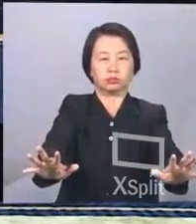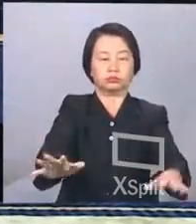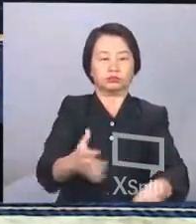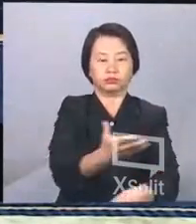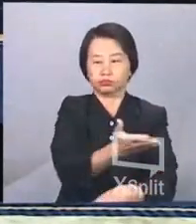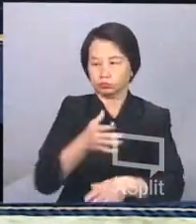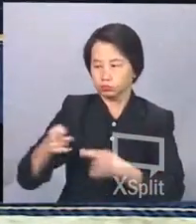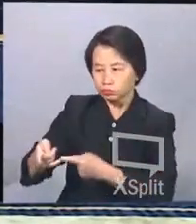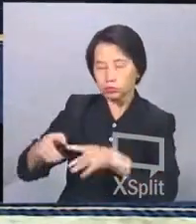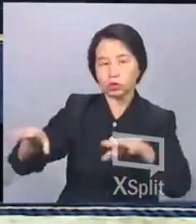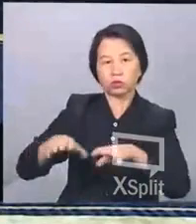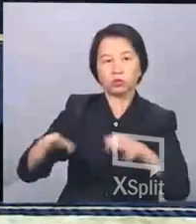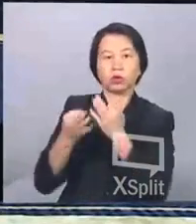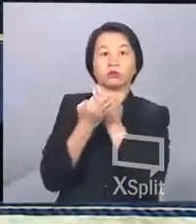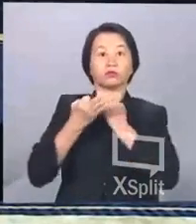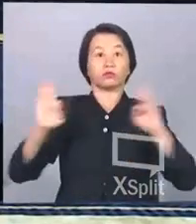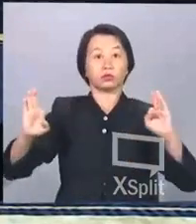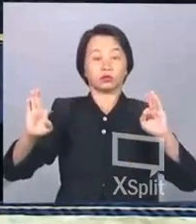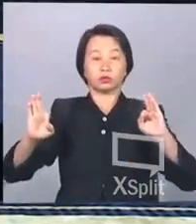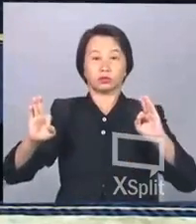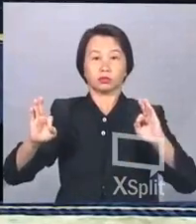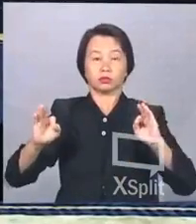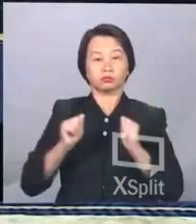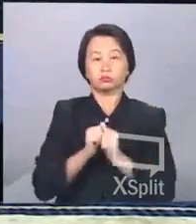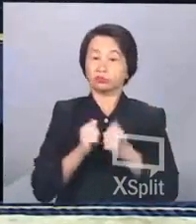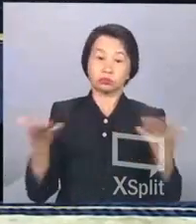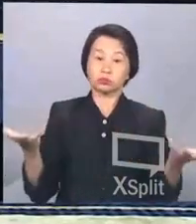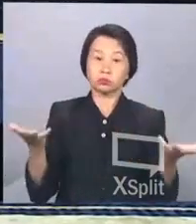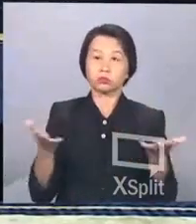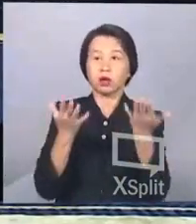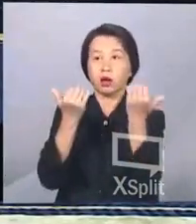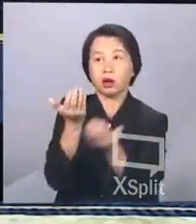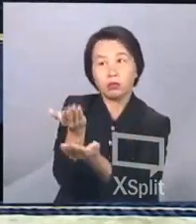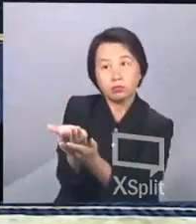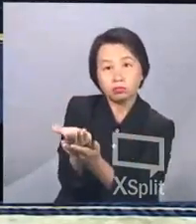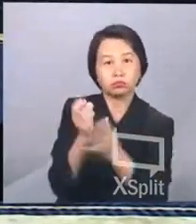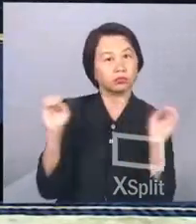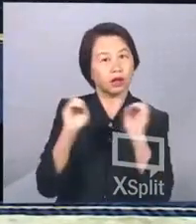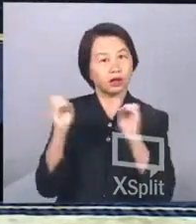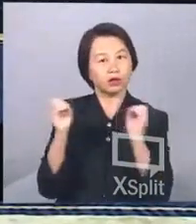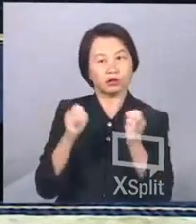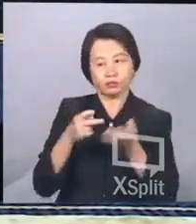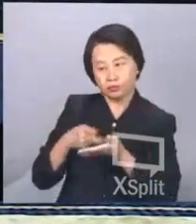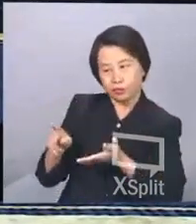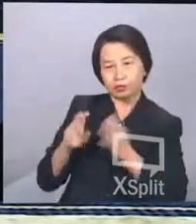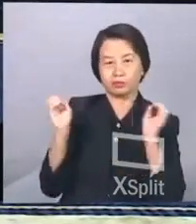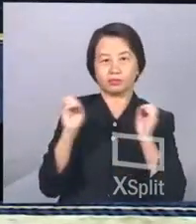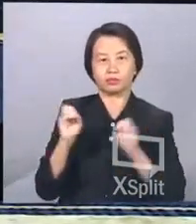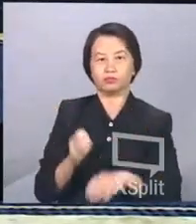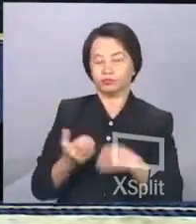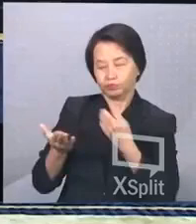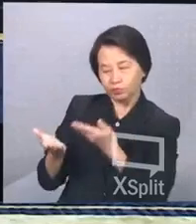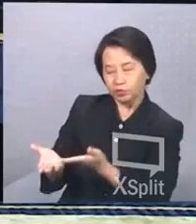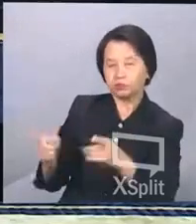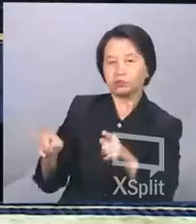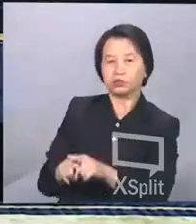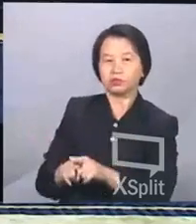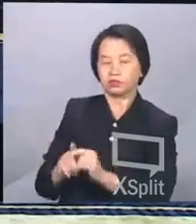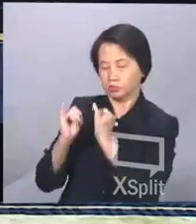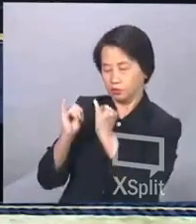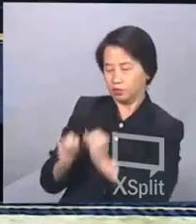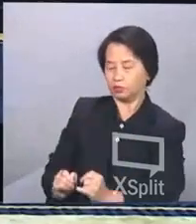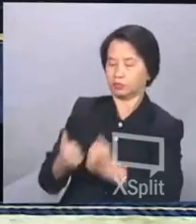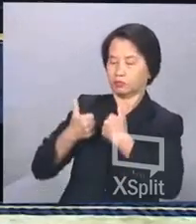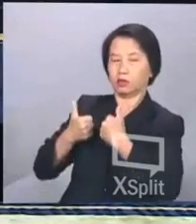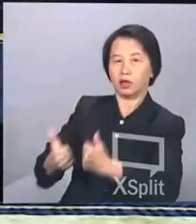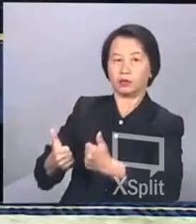Hai mereka buat secara percuma tanpa mengharapkan apa pembalasan Anda juga adalah insan